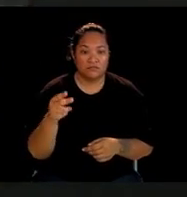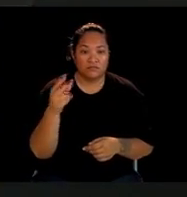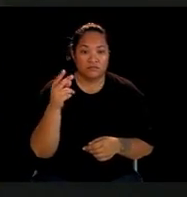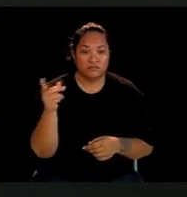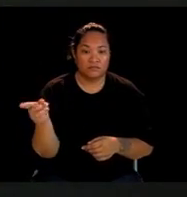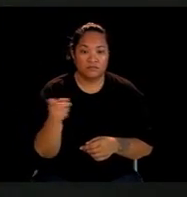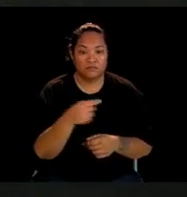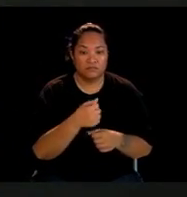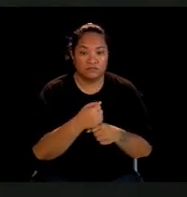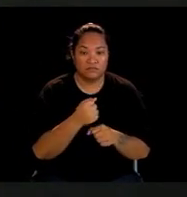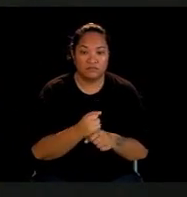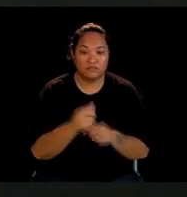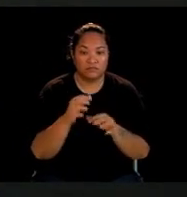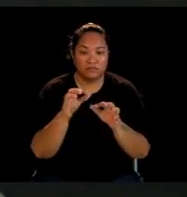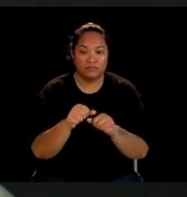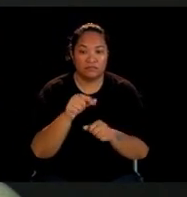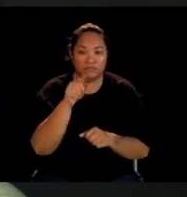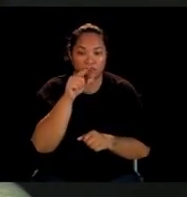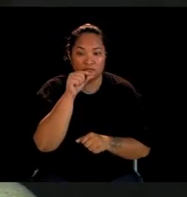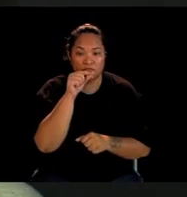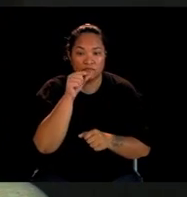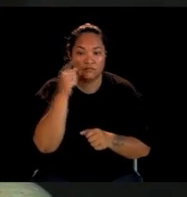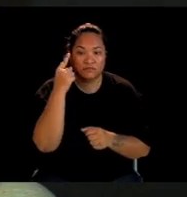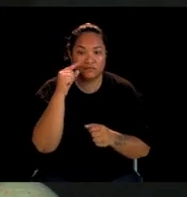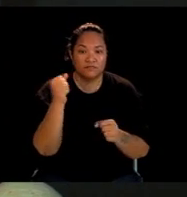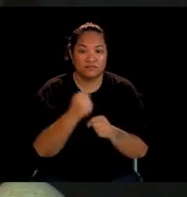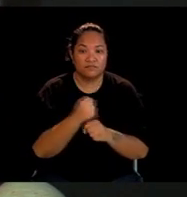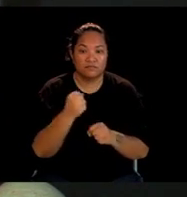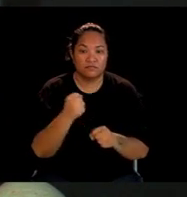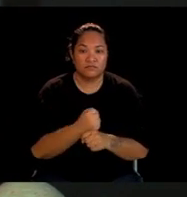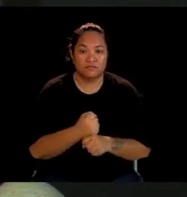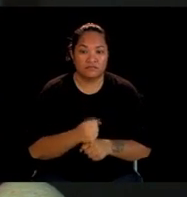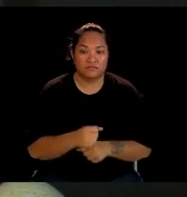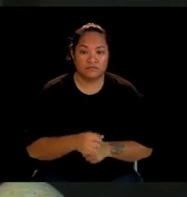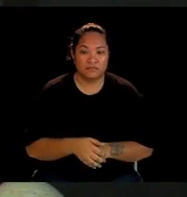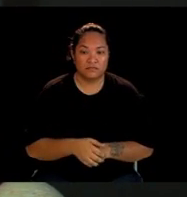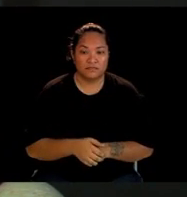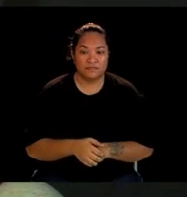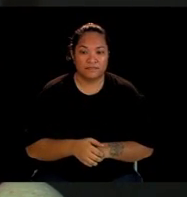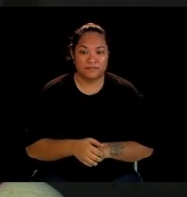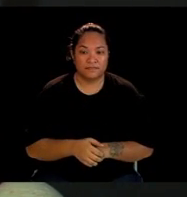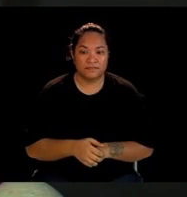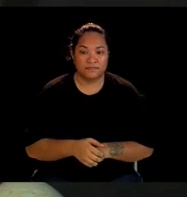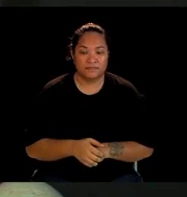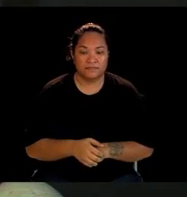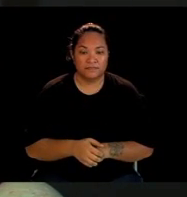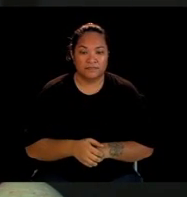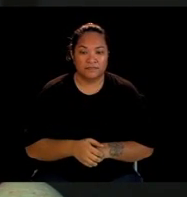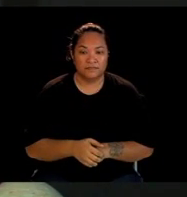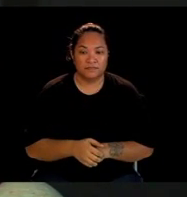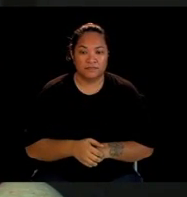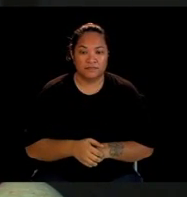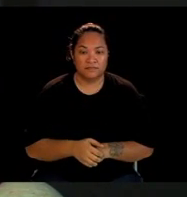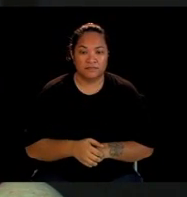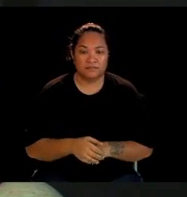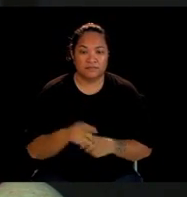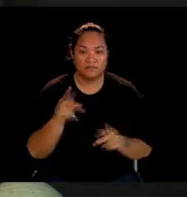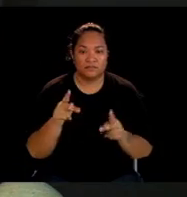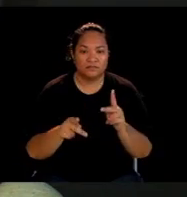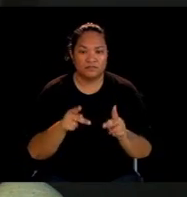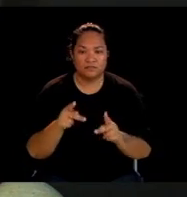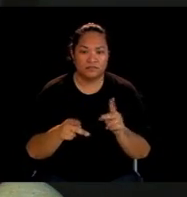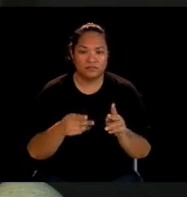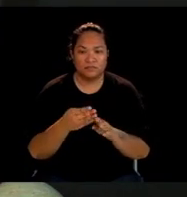Mafatinas jangi ni kineko ni ga manglo, pat minemzi, pat minimo. Man maulik